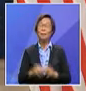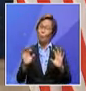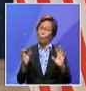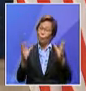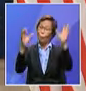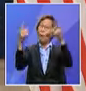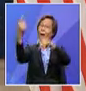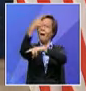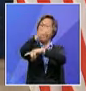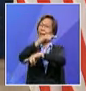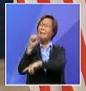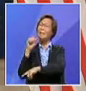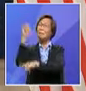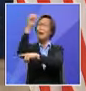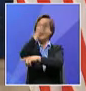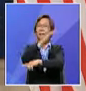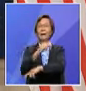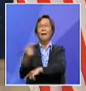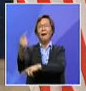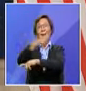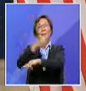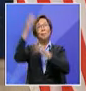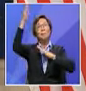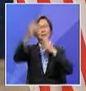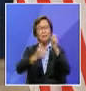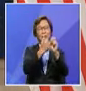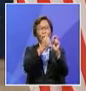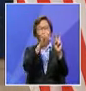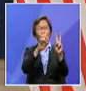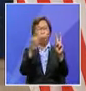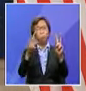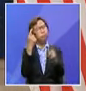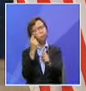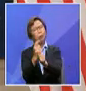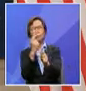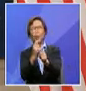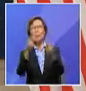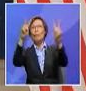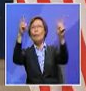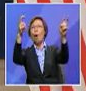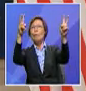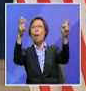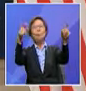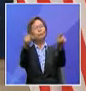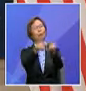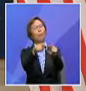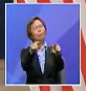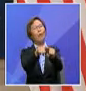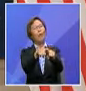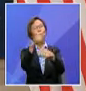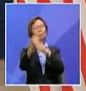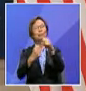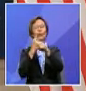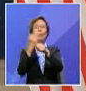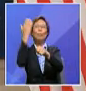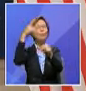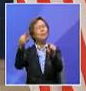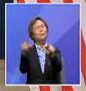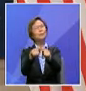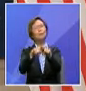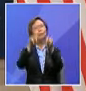Sambutan Hari Kebangsaan dan Hari Malaysia pada tahun ini masih mengekalkan tema yang sama seperti tahun